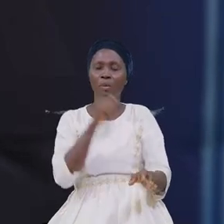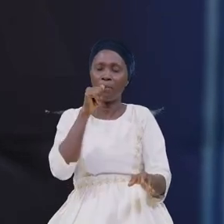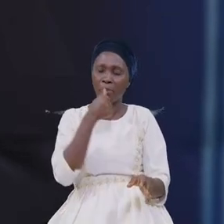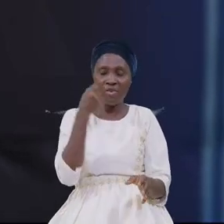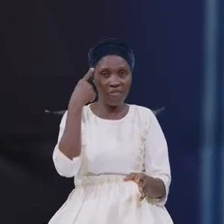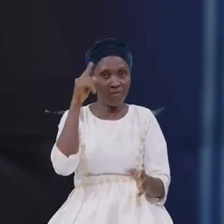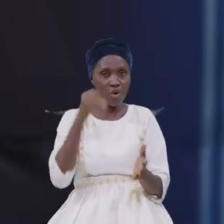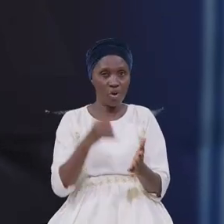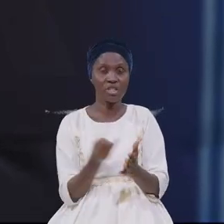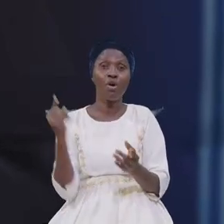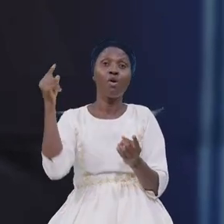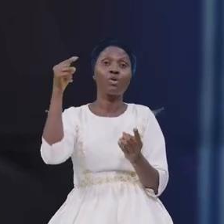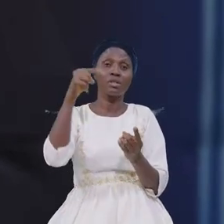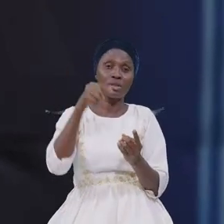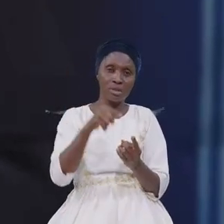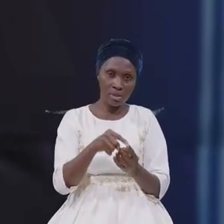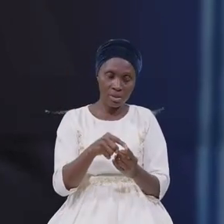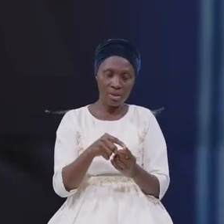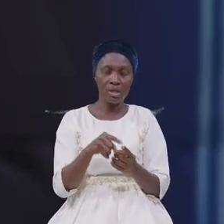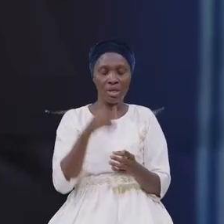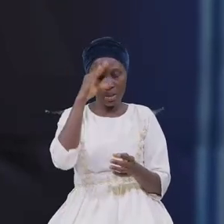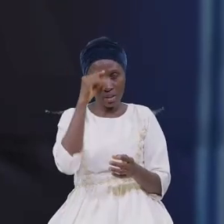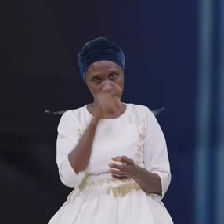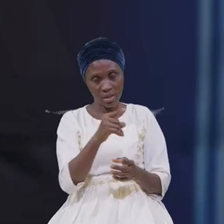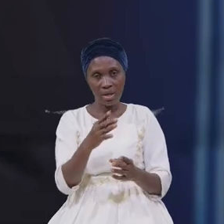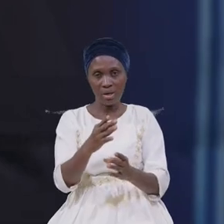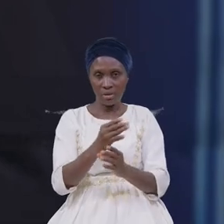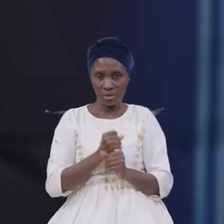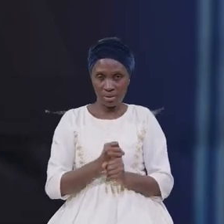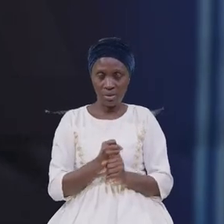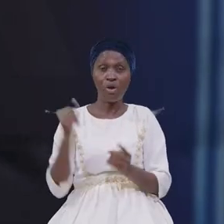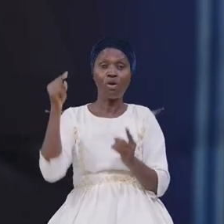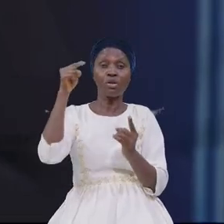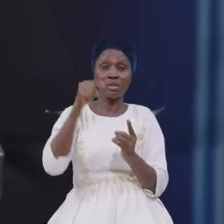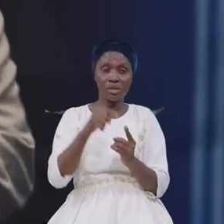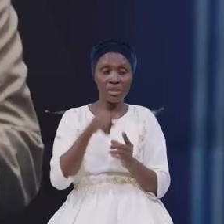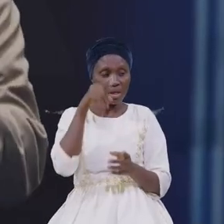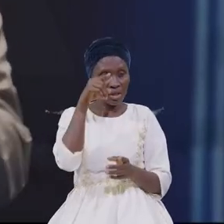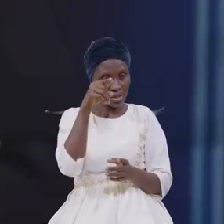égard, jusqu'à ce qu'il ait reçu,